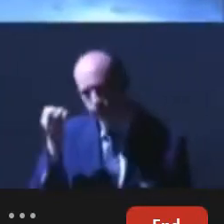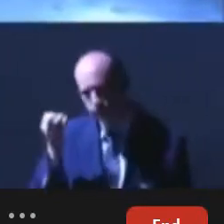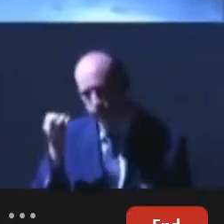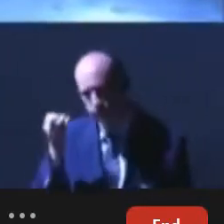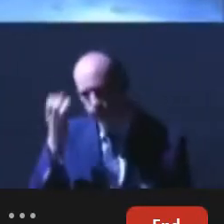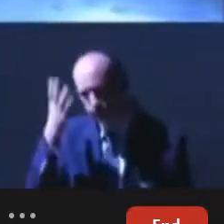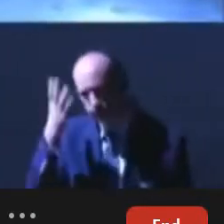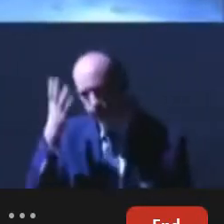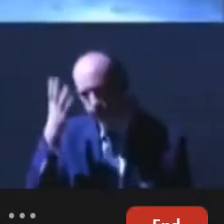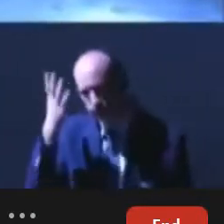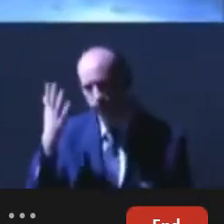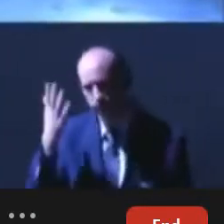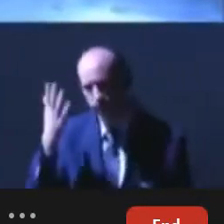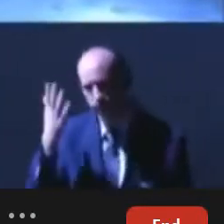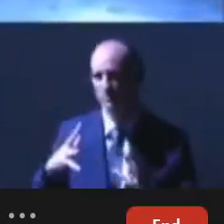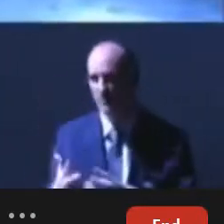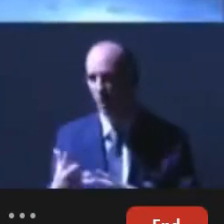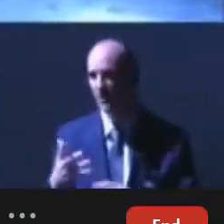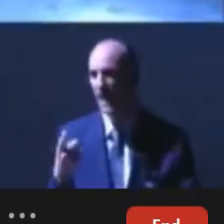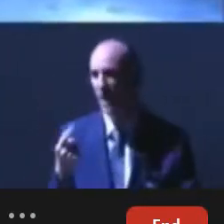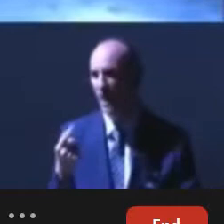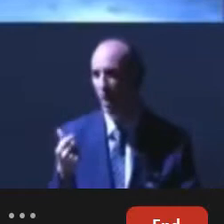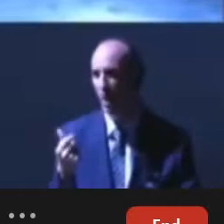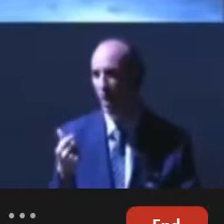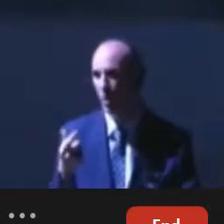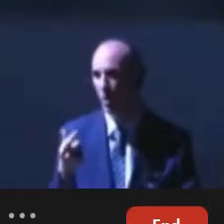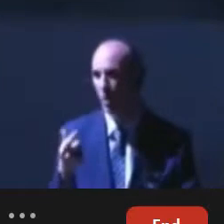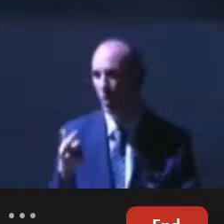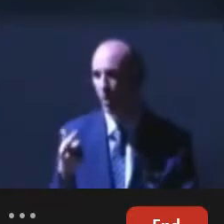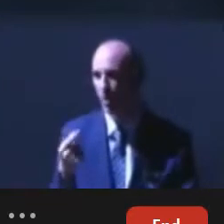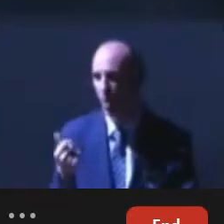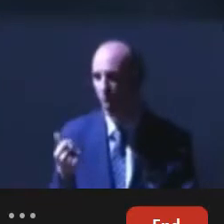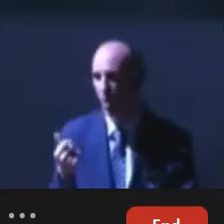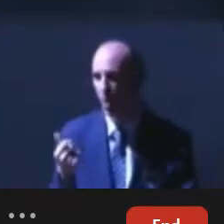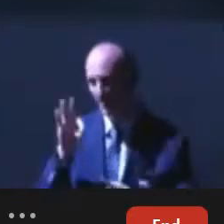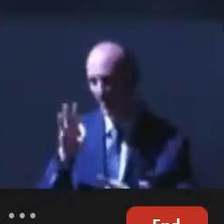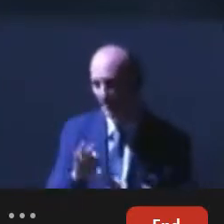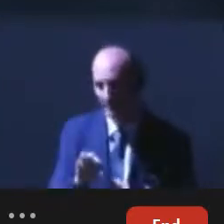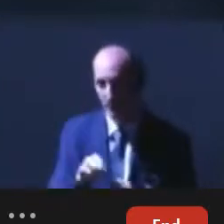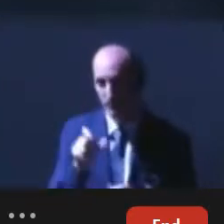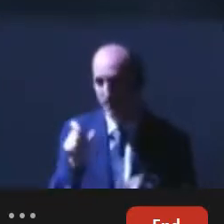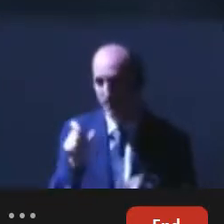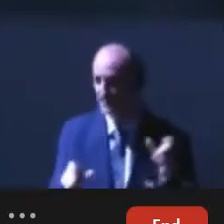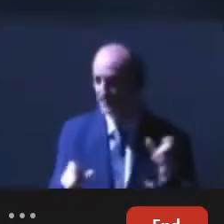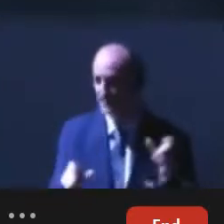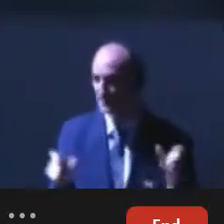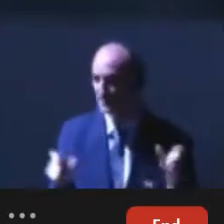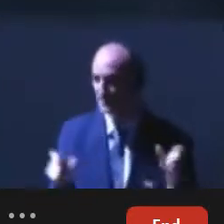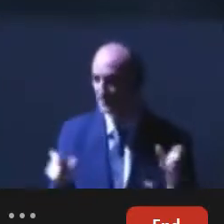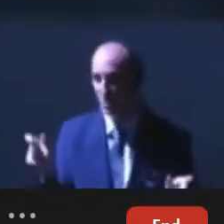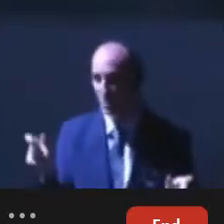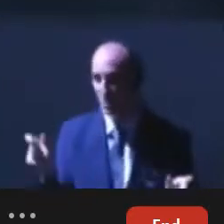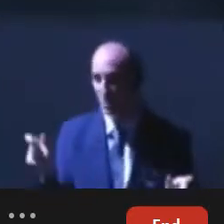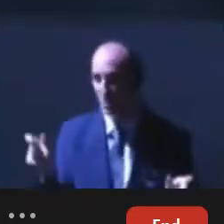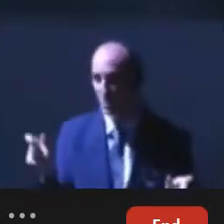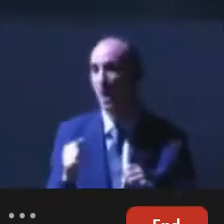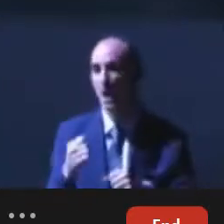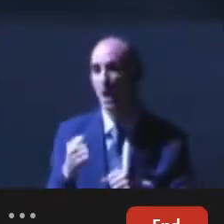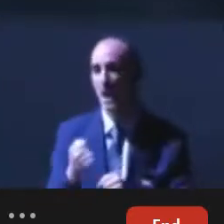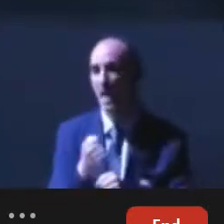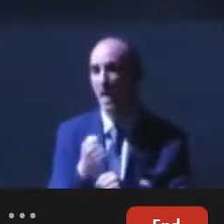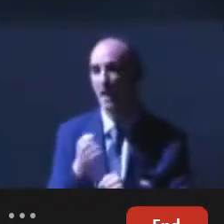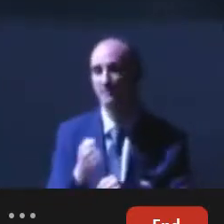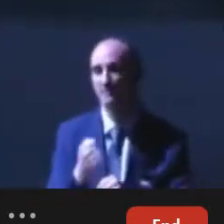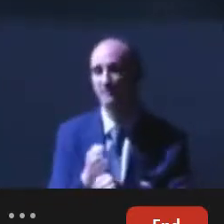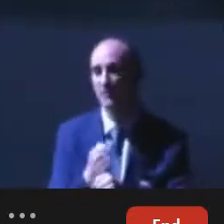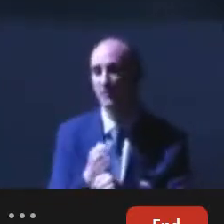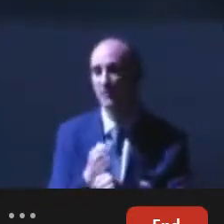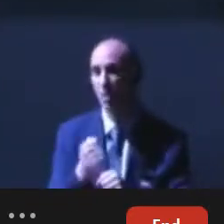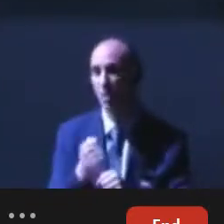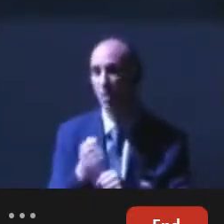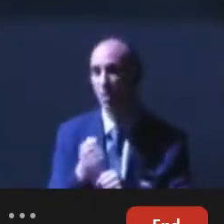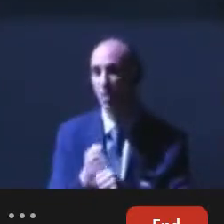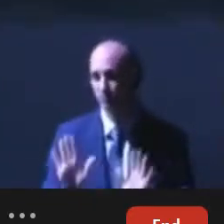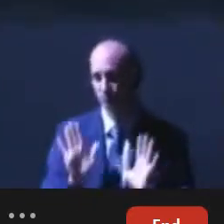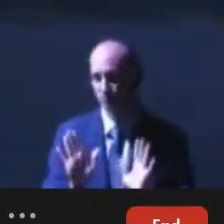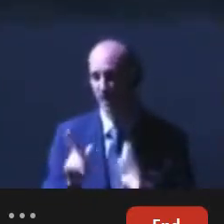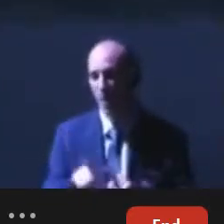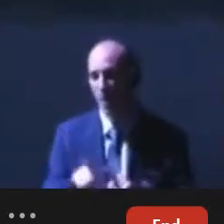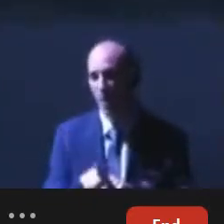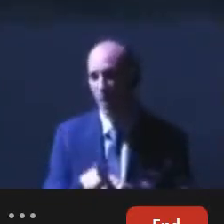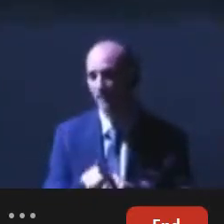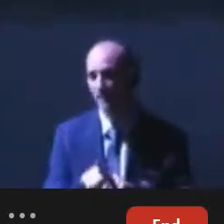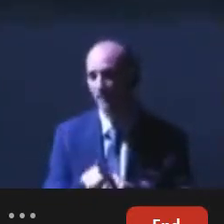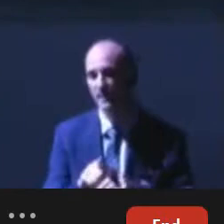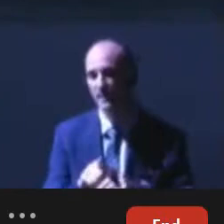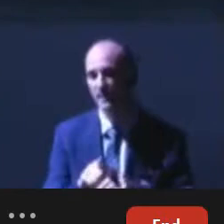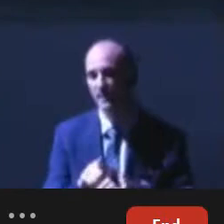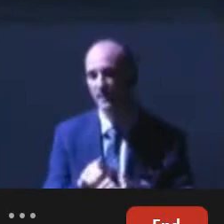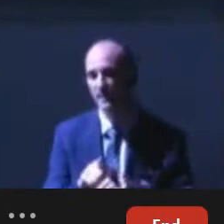đã làm cái điều mà họ thích rồi thì họ không phải là làm việc nữa mà họ đang chơi. Và bây giờ tôi đang làm cái điều mà tôi thích, cho nên là